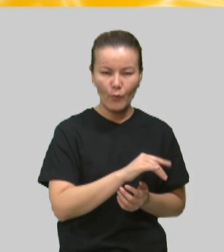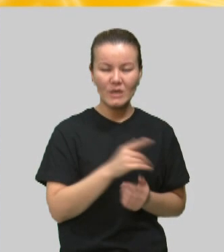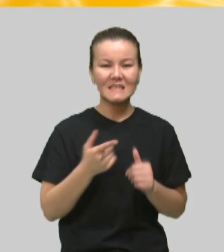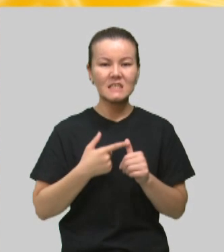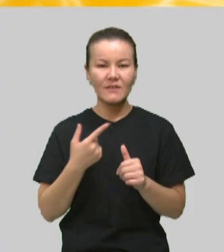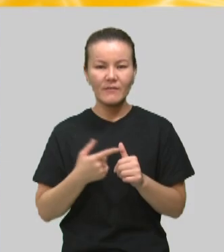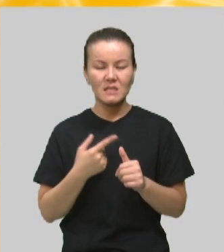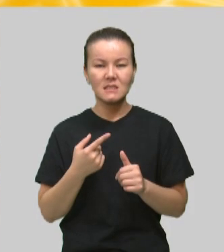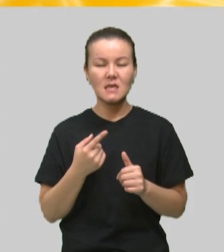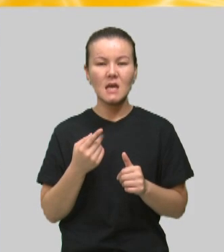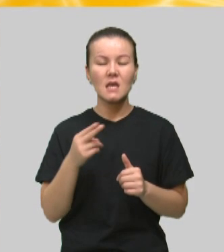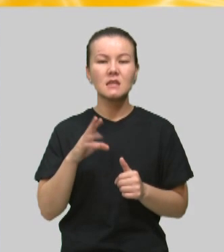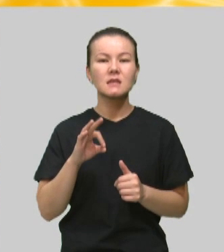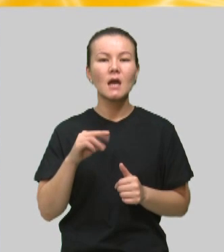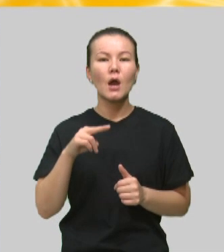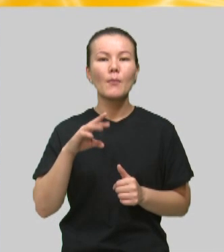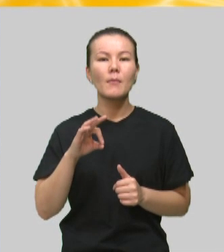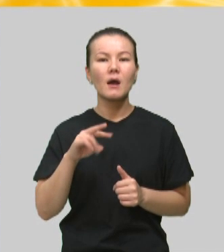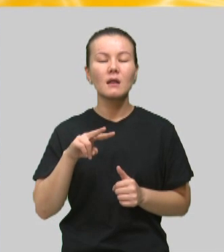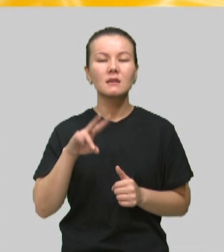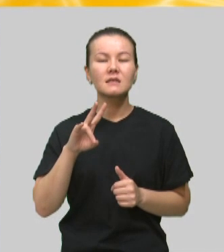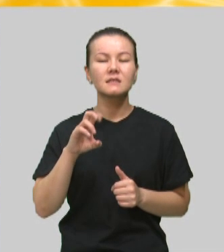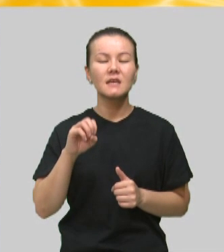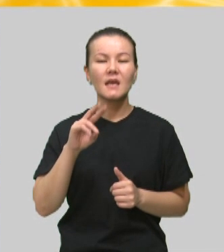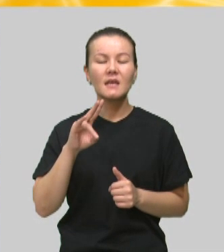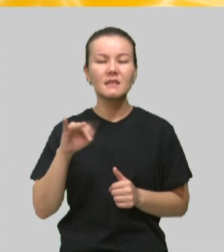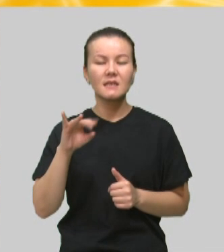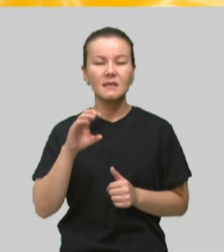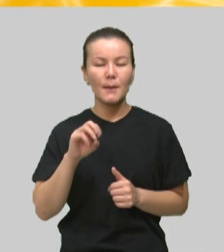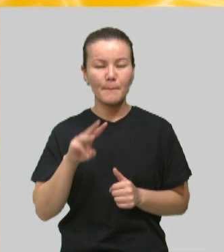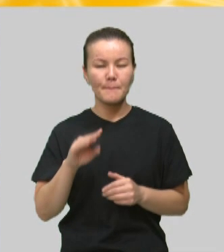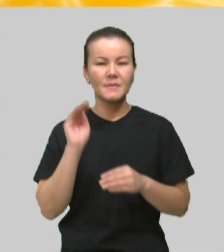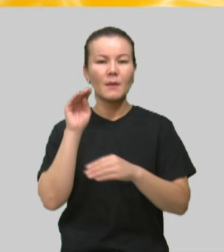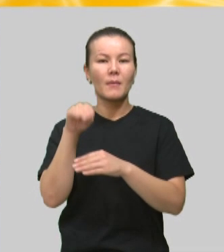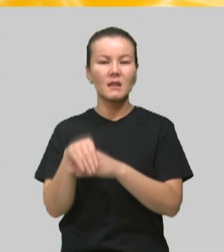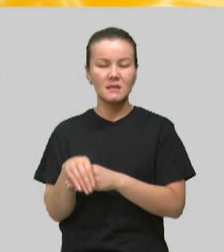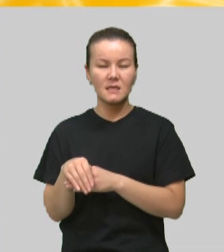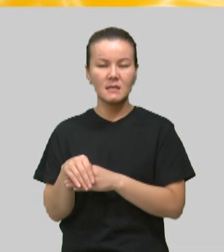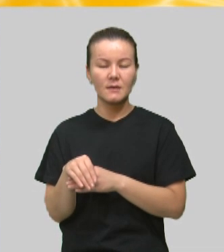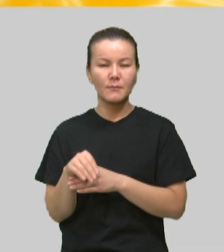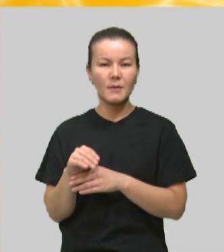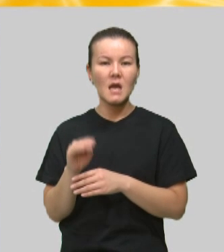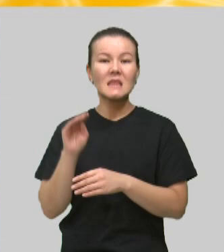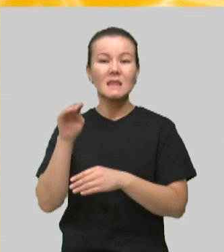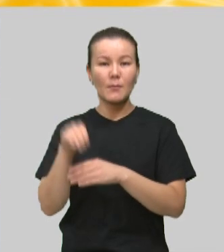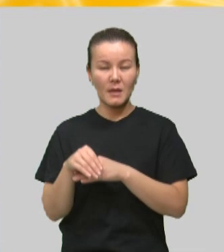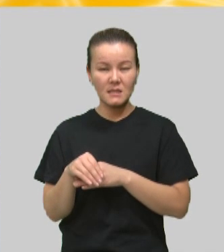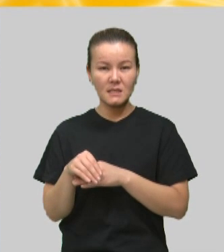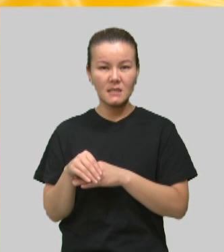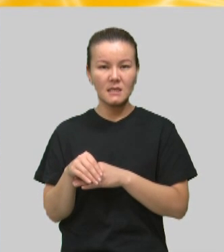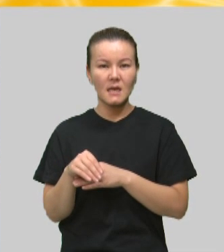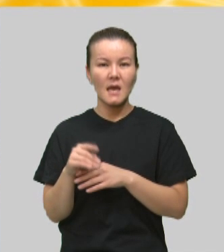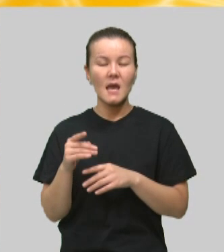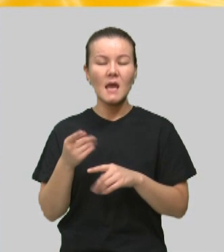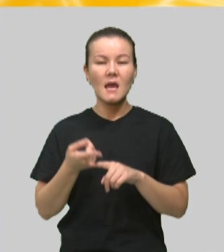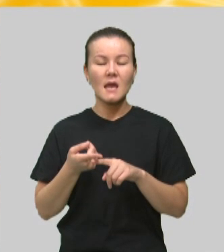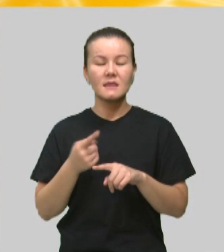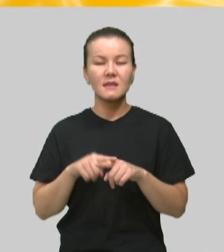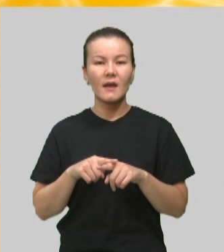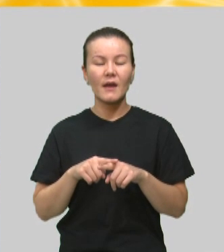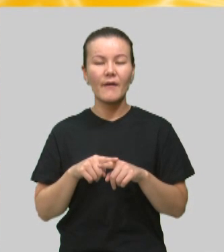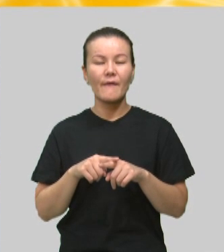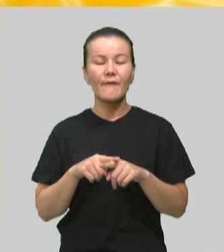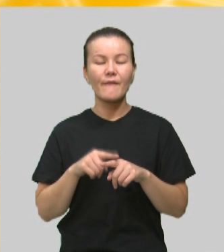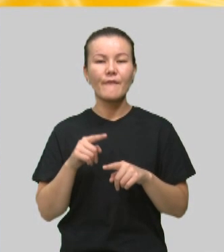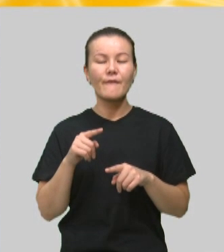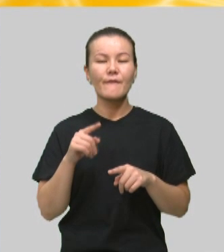называется дополнением. В предложении дополнение выражено